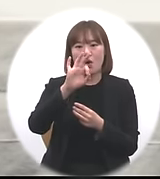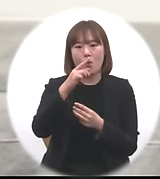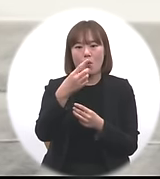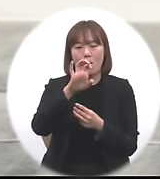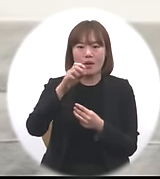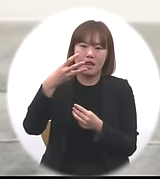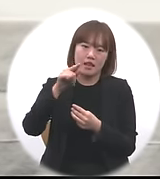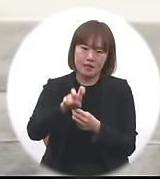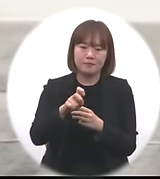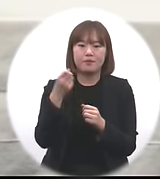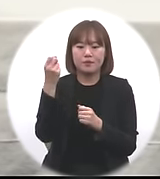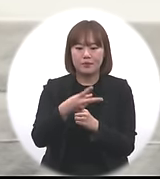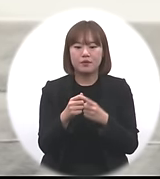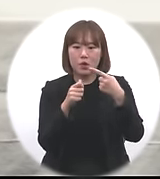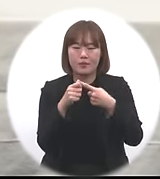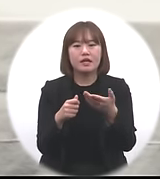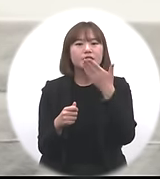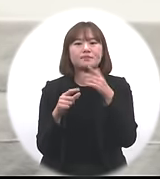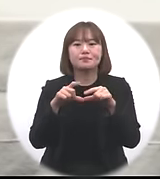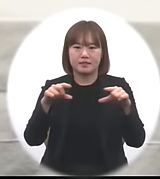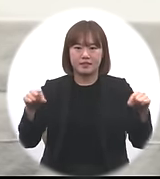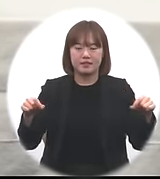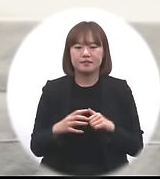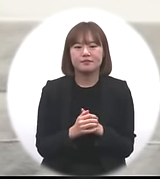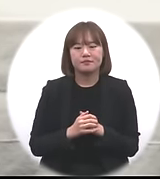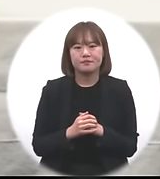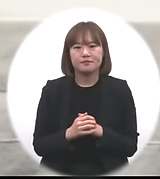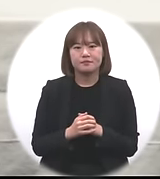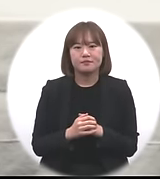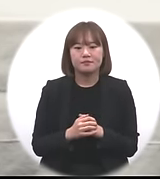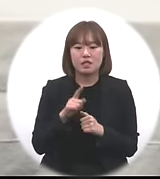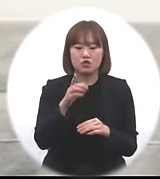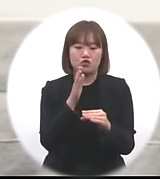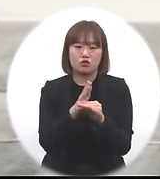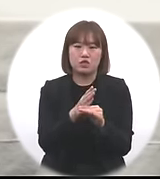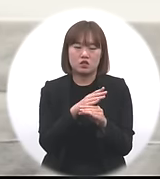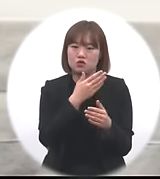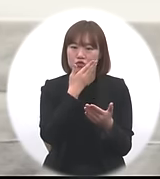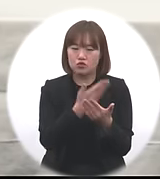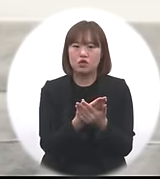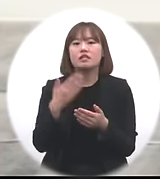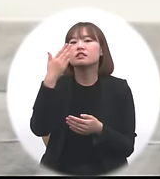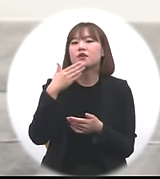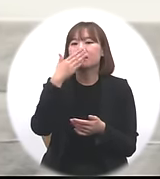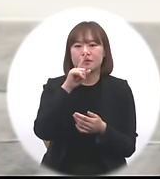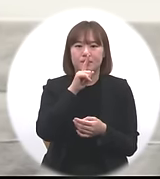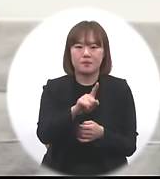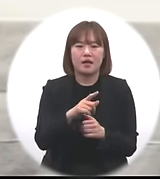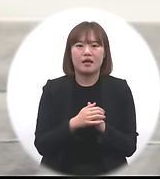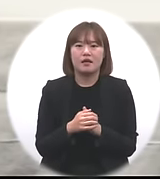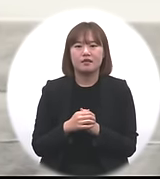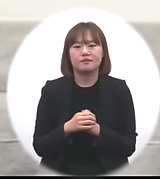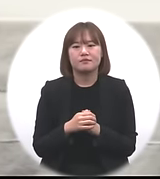구조나 밀도, 그 다음번에는 바이오필름의 세정이라고 되어 있습니다. 하나씩 알아보겠습니다. 첫 번째, 음식이죠. 그 중에서 제일